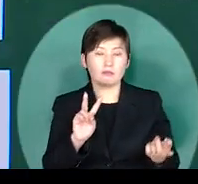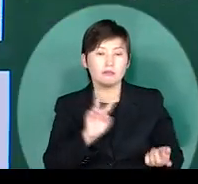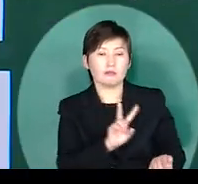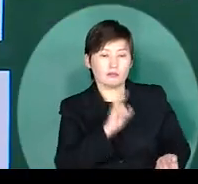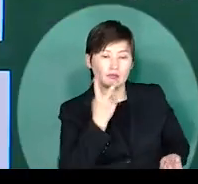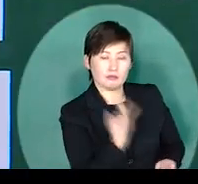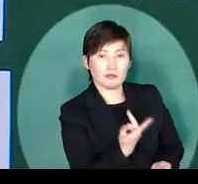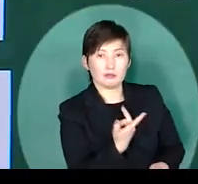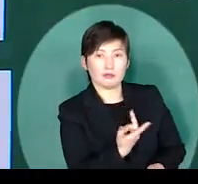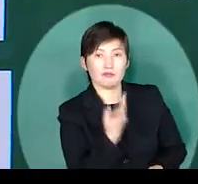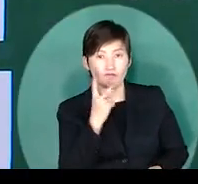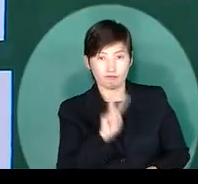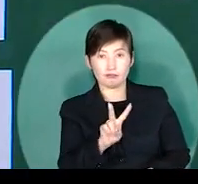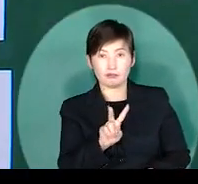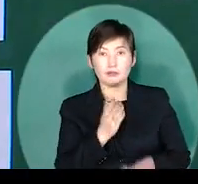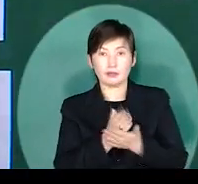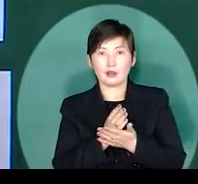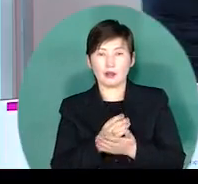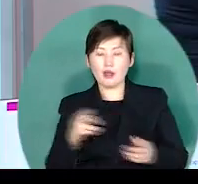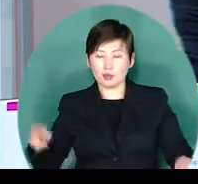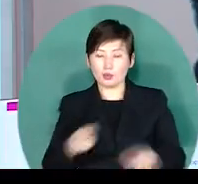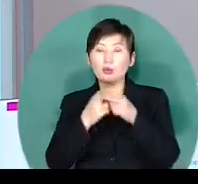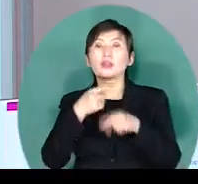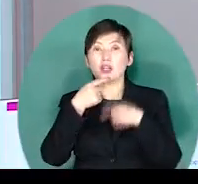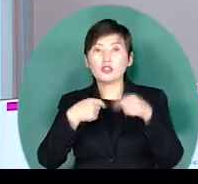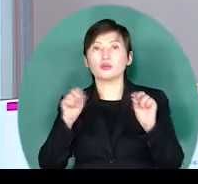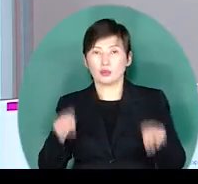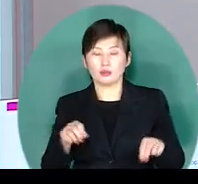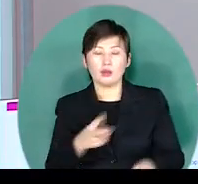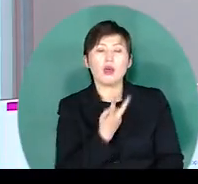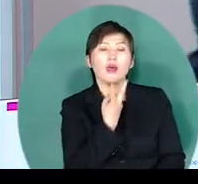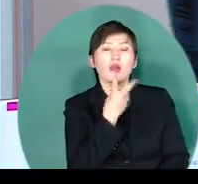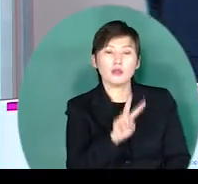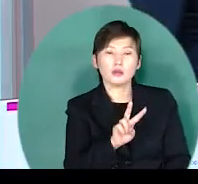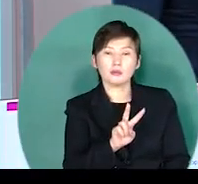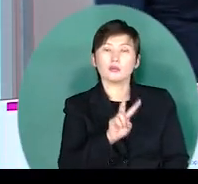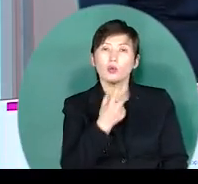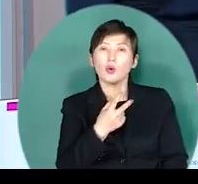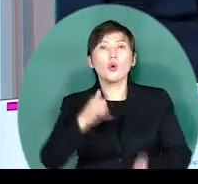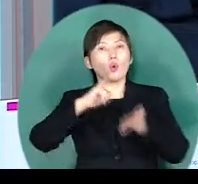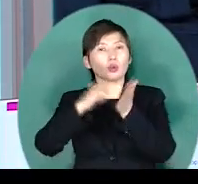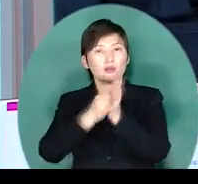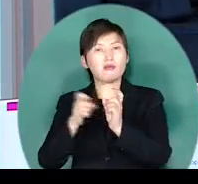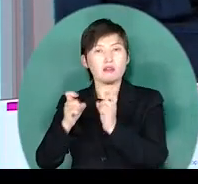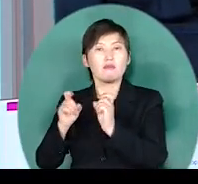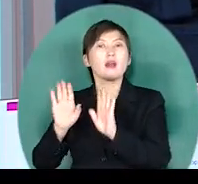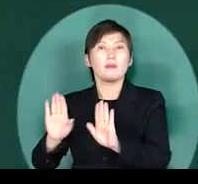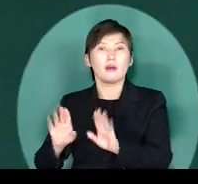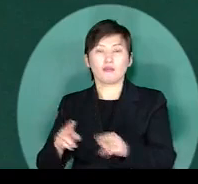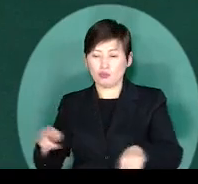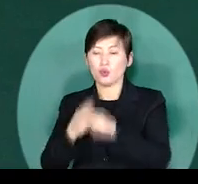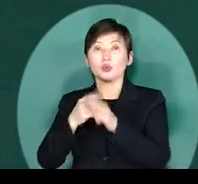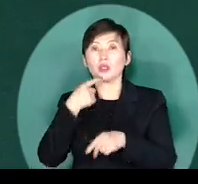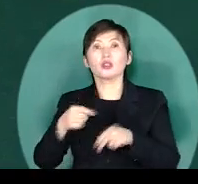дээ. Тэгвэл эндээс бас нэг нь дүгнэлтэнд хүрнэ гэсэн үг. Нэмэгдхүүний байр солигдоход нийлбэр утга өөрчлөгдөхгүй гэсэн дүгнэлт гарч